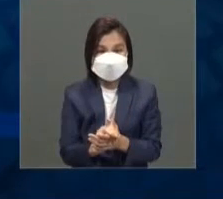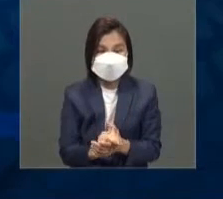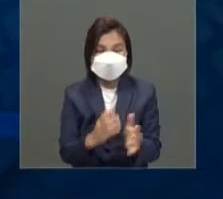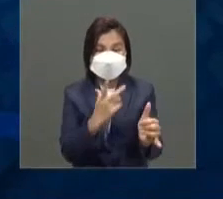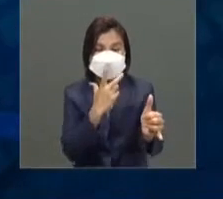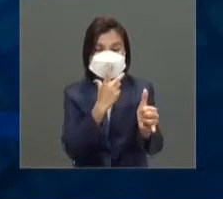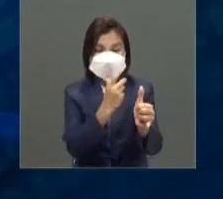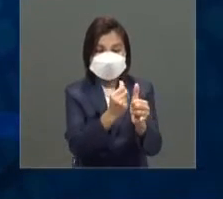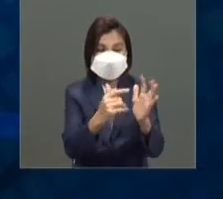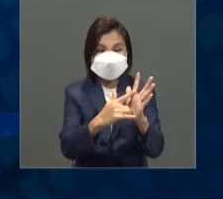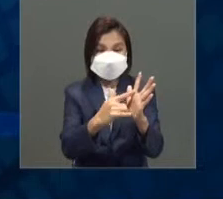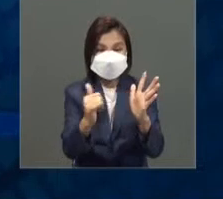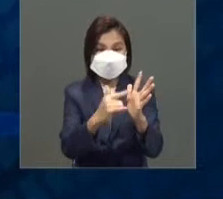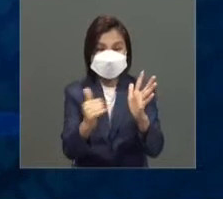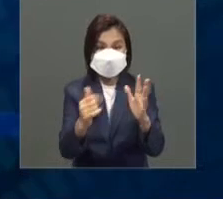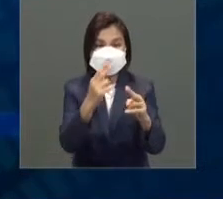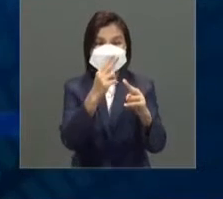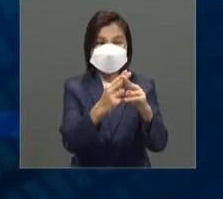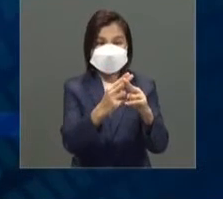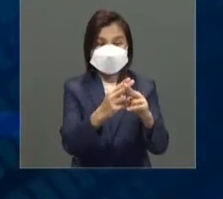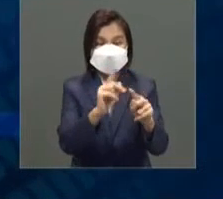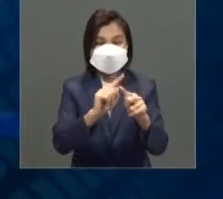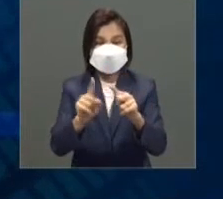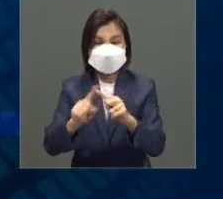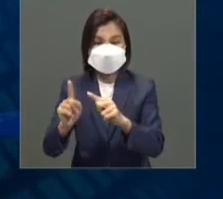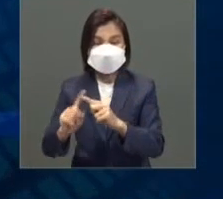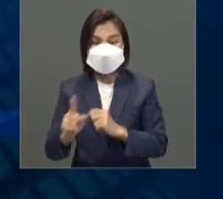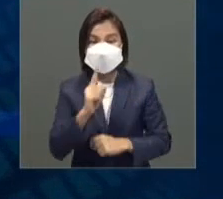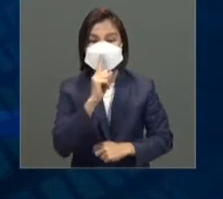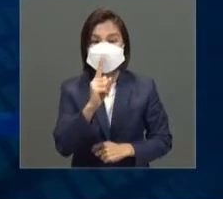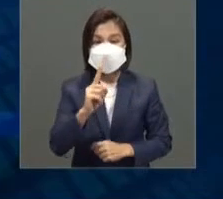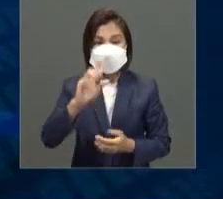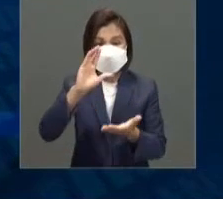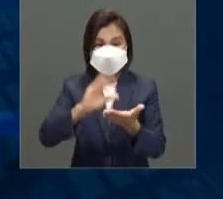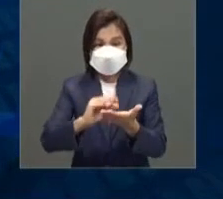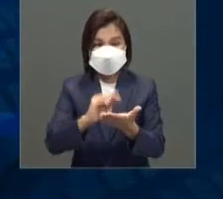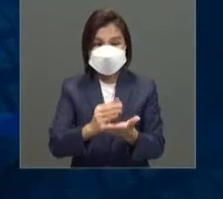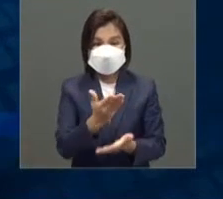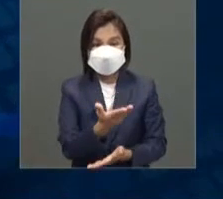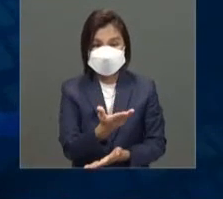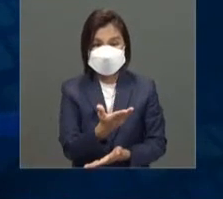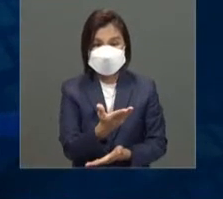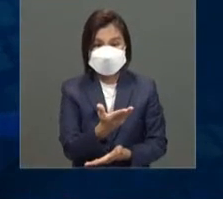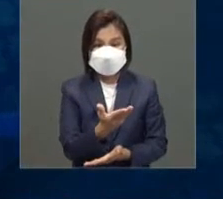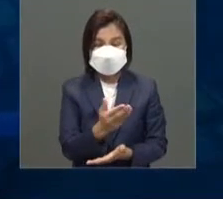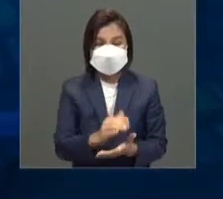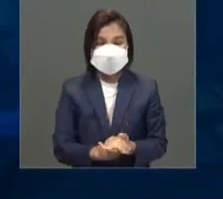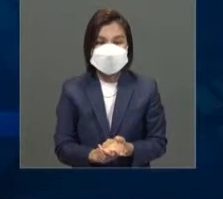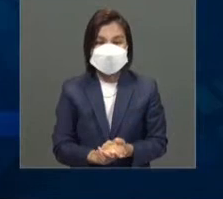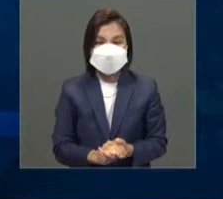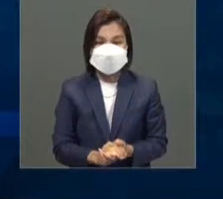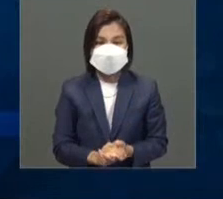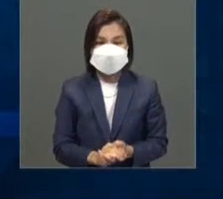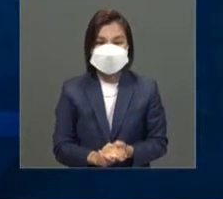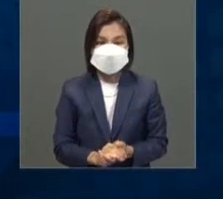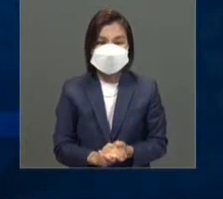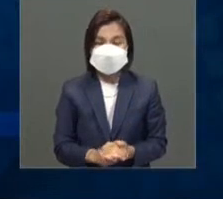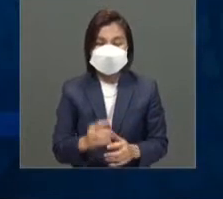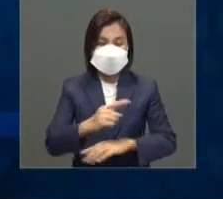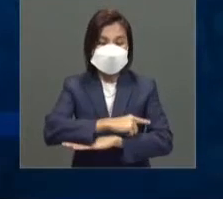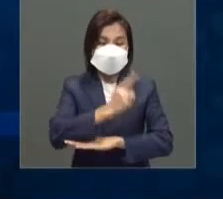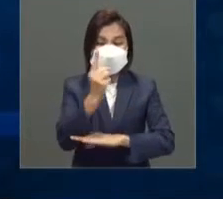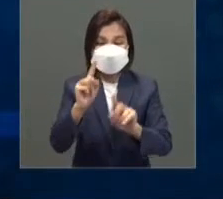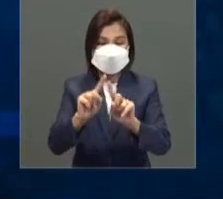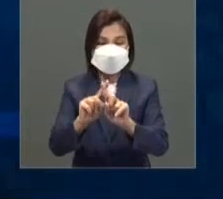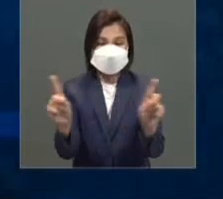ดวัคซีนยี่ห้อต่างๆแต่ขอเรียนนะครับว่าตัวเลขนี้เป็นตัวเลขที่คนละวันกับสไลด์เมื่อสักครู่นะครับเพื่อจะแยก